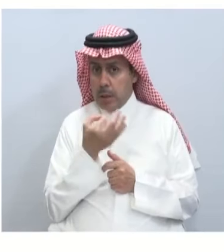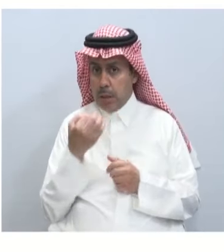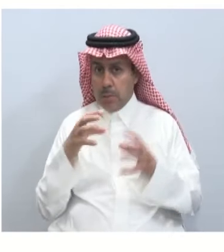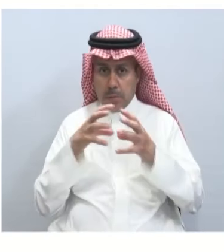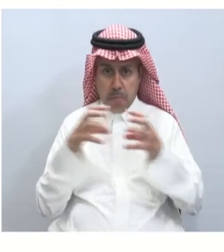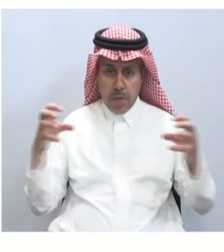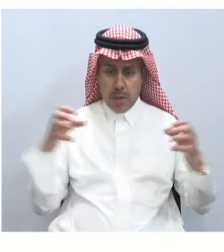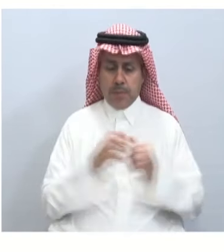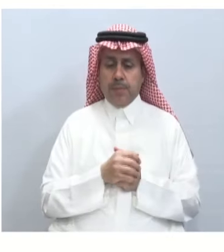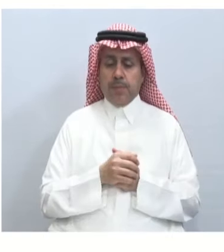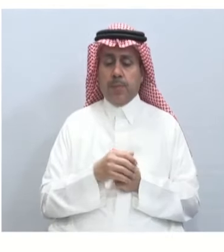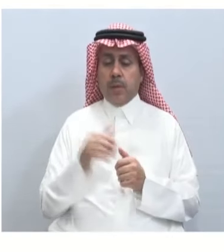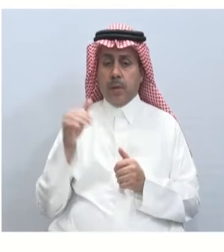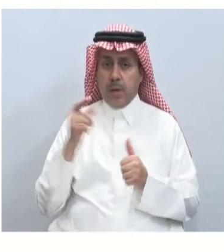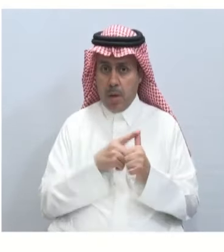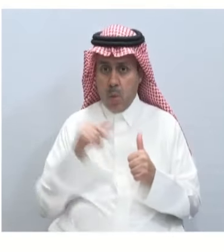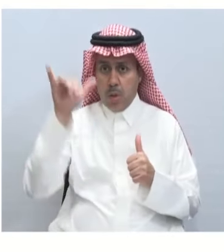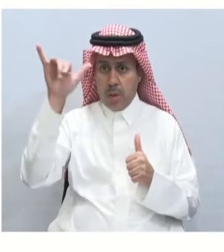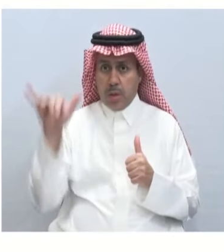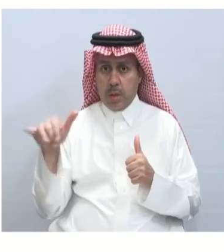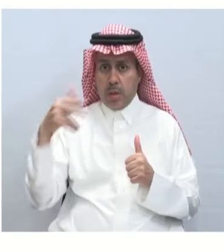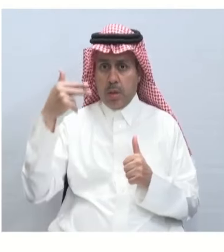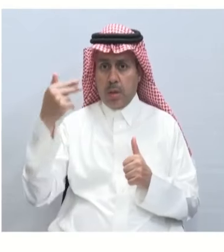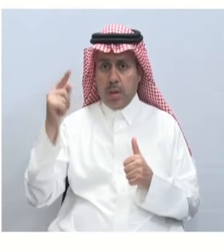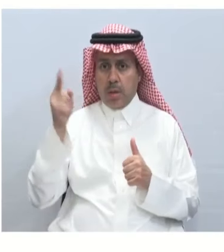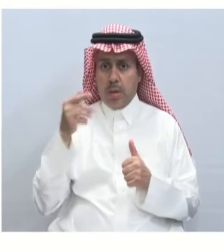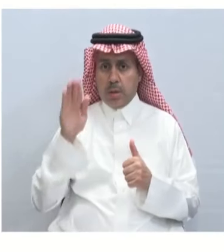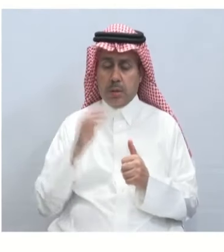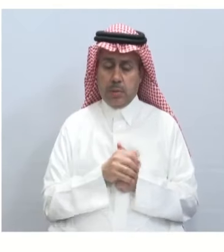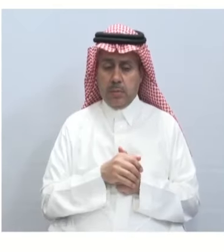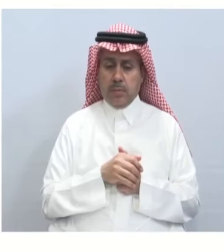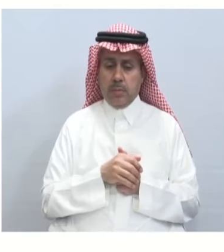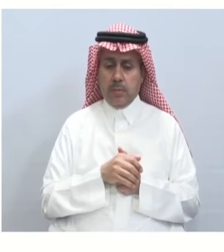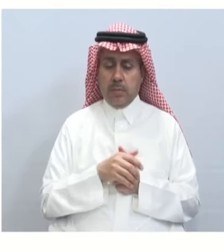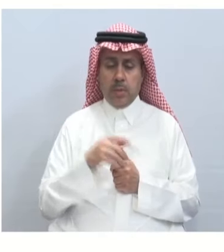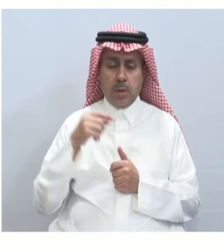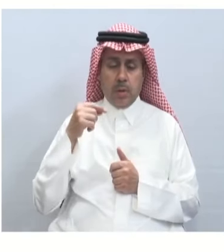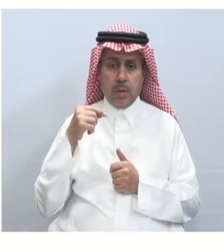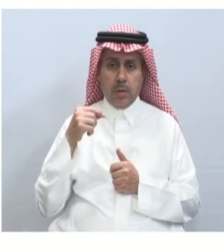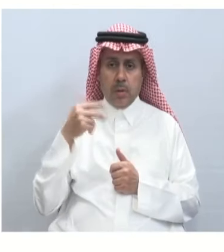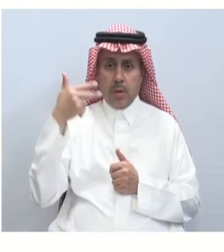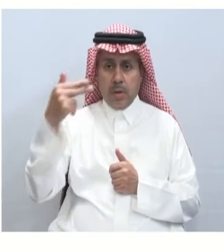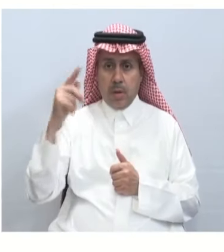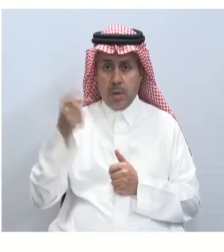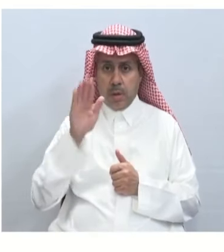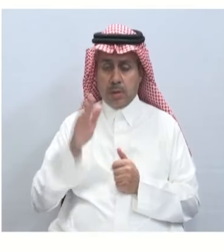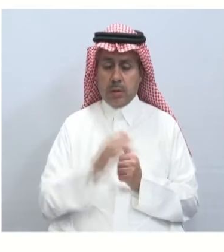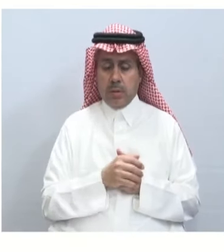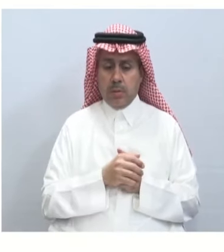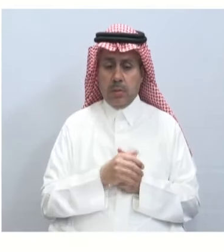الكلمات يغرس لاحظوا نريد ان ننتبه ونميز بين الغرس